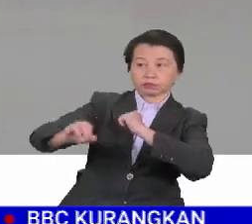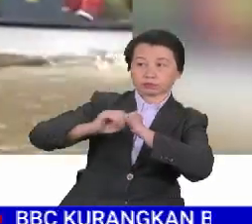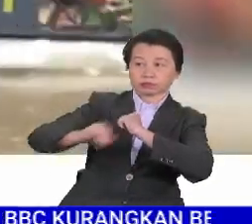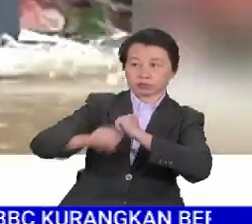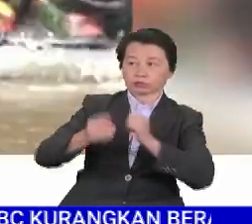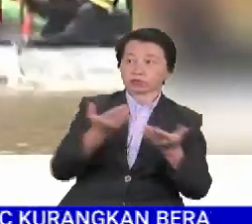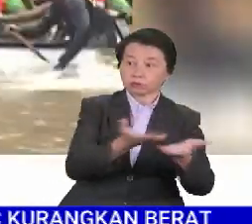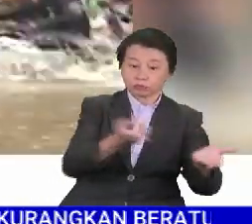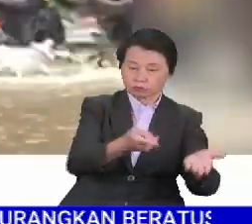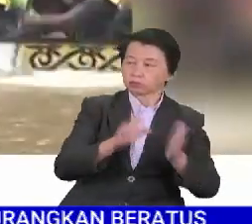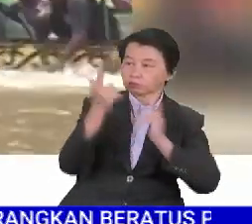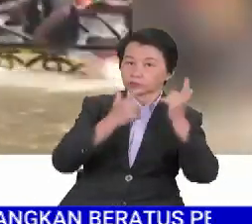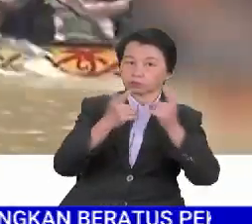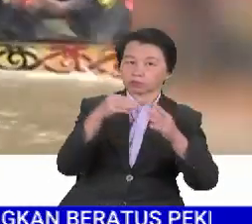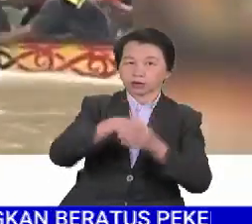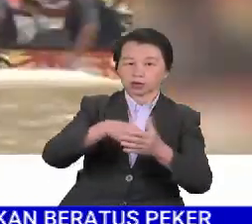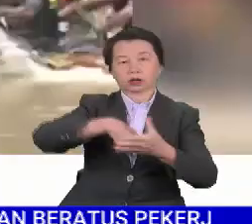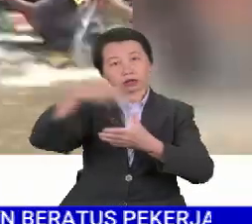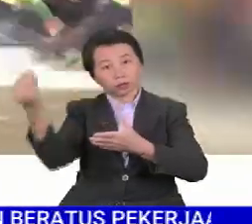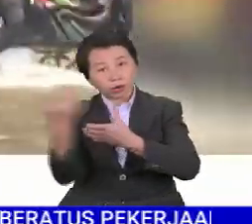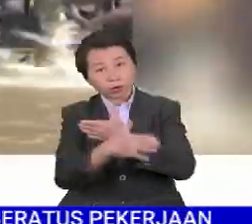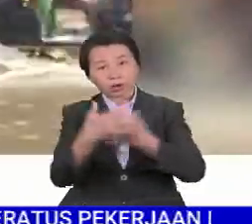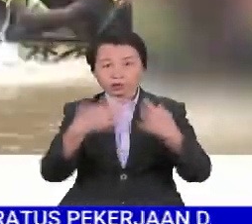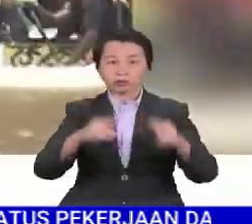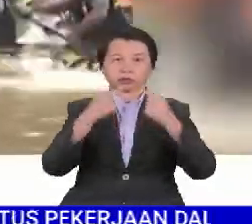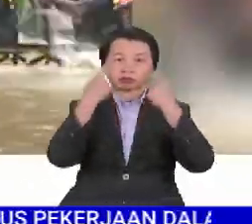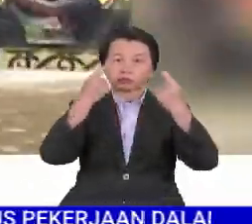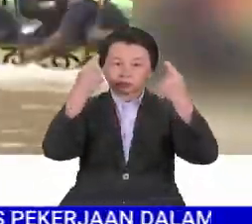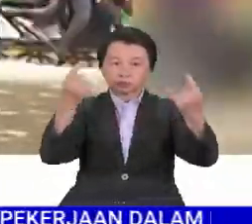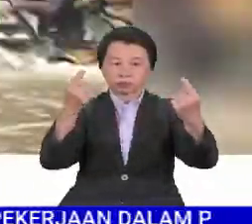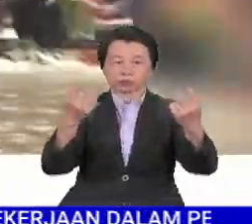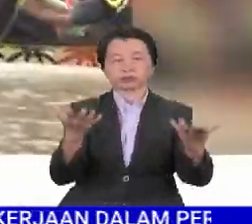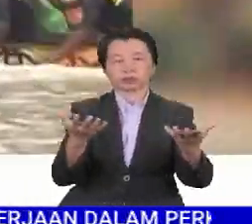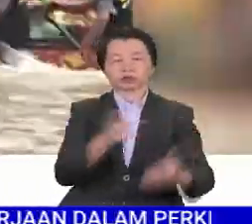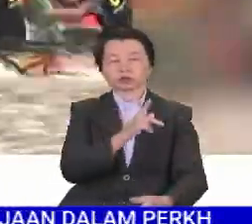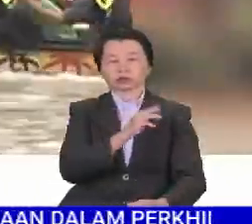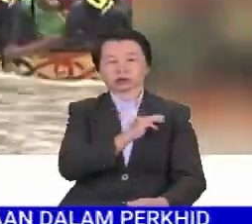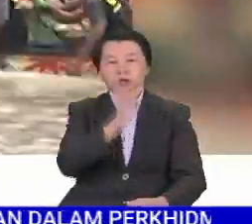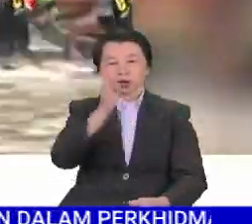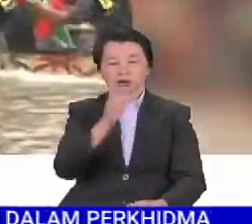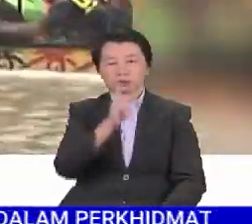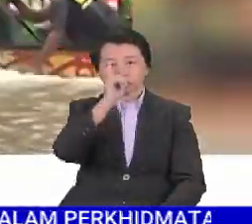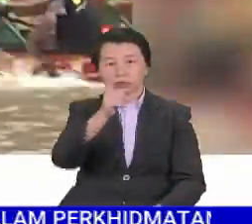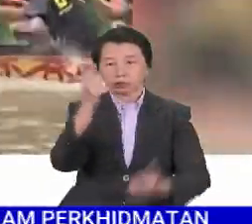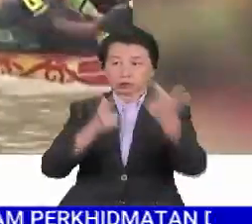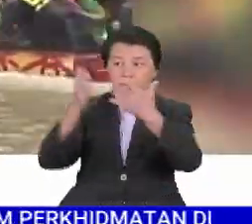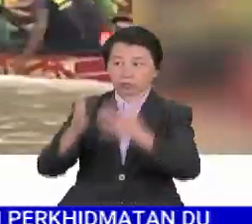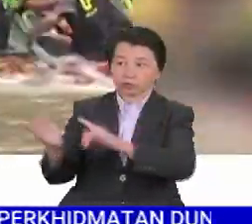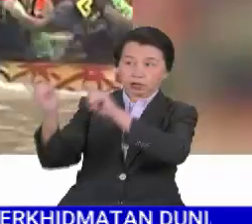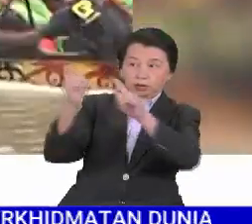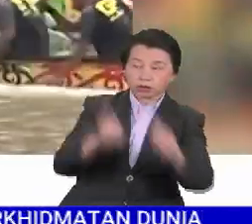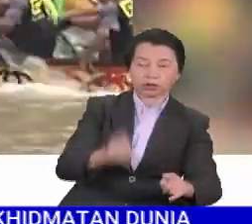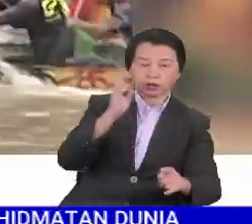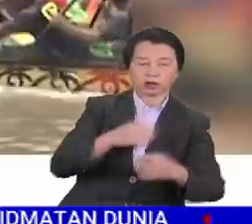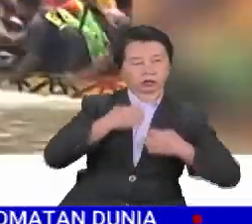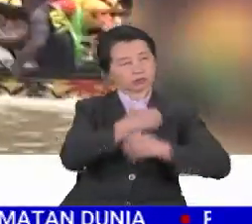produk pelancongan negeri dalam dan luar negara telah membuahkan hasil. Oleh demikian, kementeriannya akan memastikan pelancong yang datang pada ketika itu